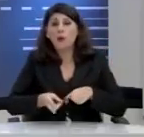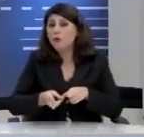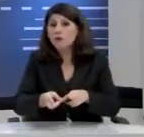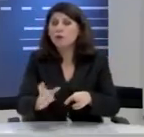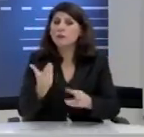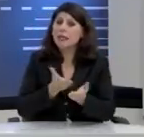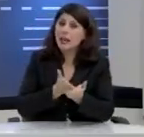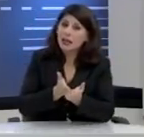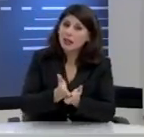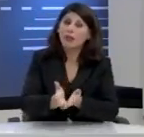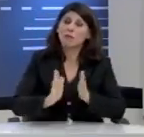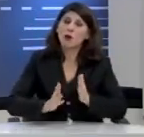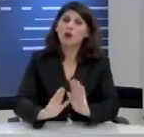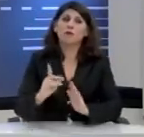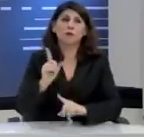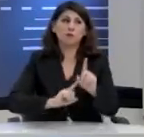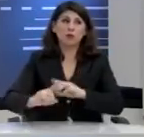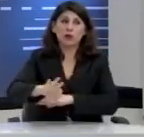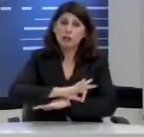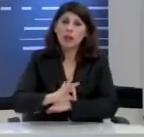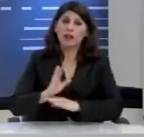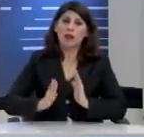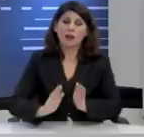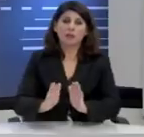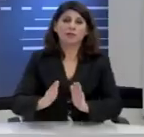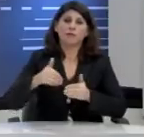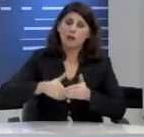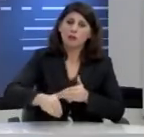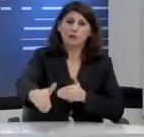ποια ηθική πορευόμαστε και με ποιο σχέδιο πορευόμαστε για το αύριο του τόπου.